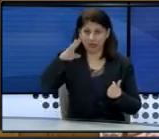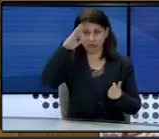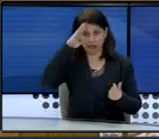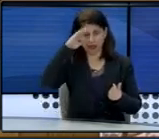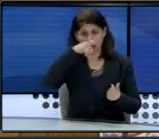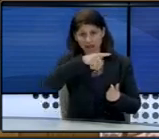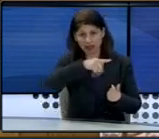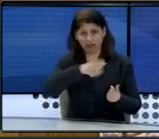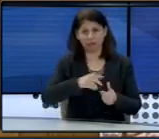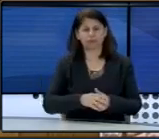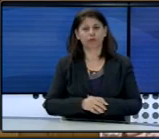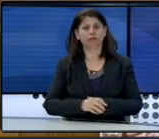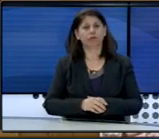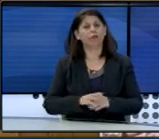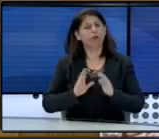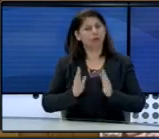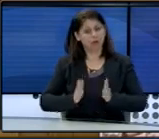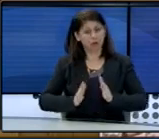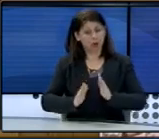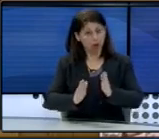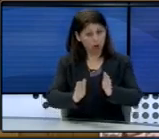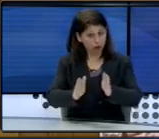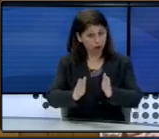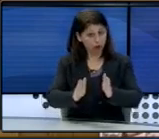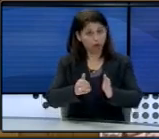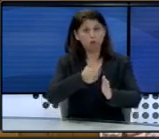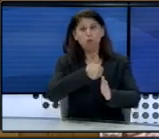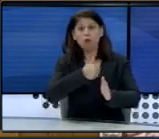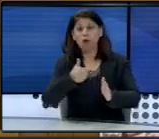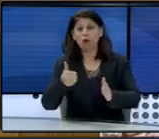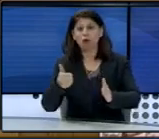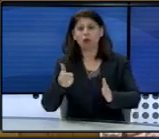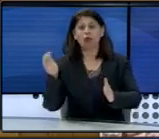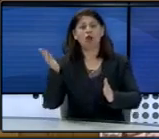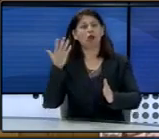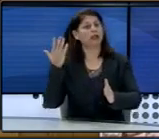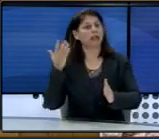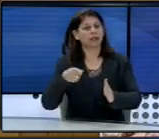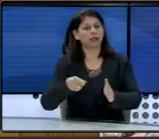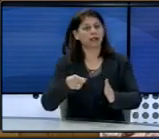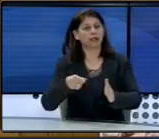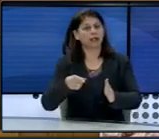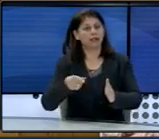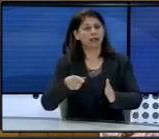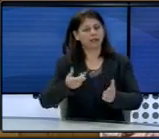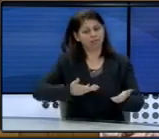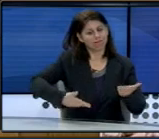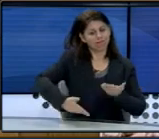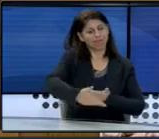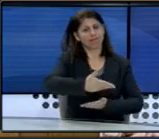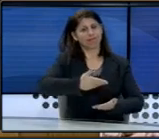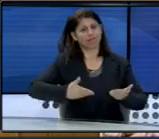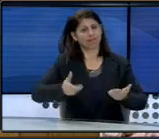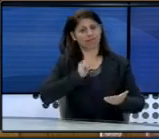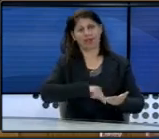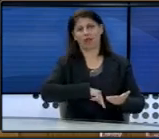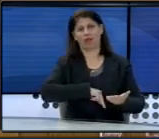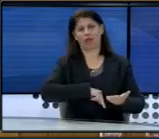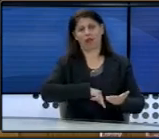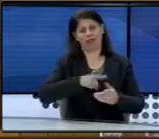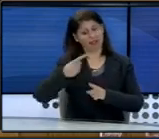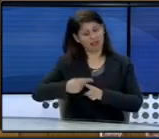Ηνωμένες Πολιτείες Αμερικής μπορούν να προχωρήσουν μπροστά μόνο όταν είναι αμοιβαία αποφελής. Και